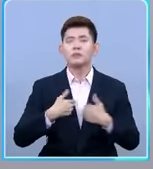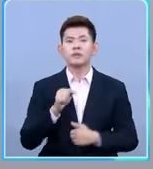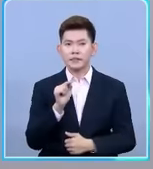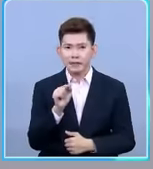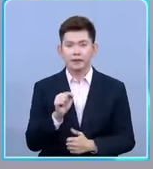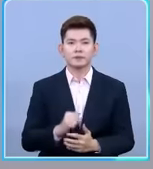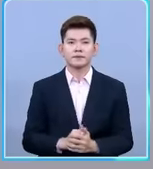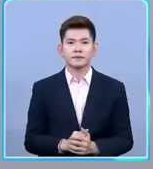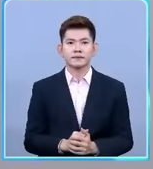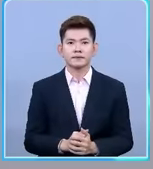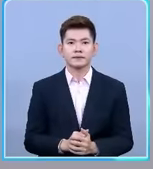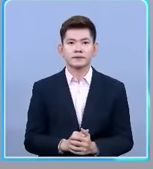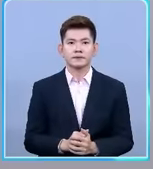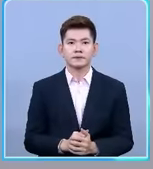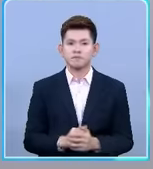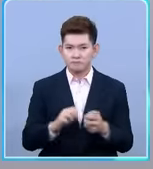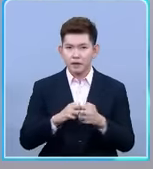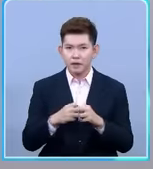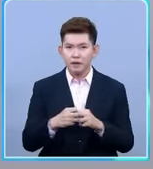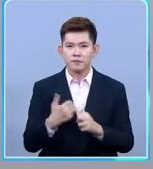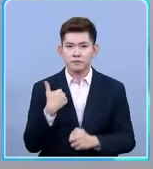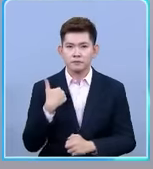เดี๋ยวจะมีปัญหานะ